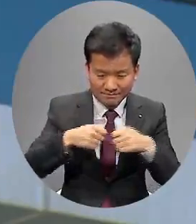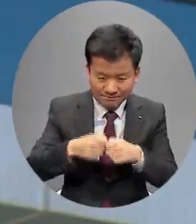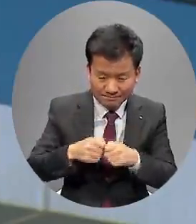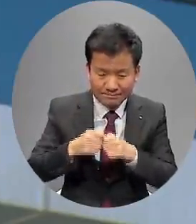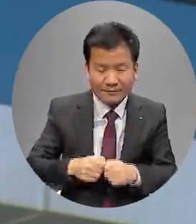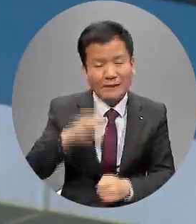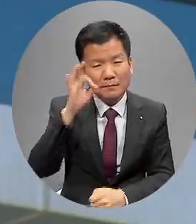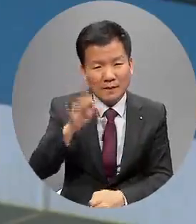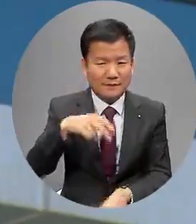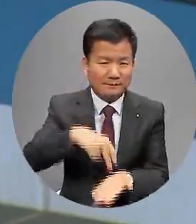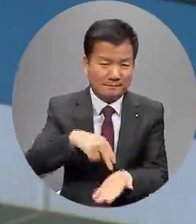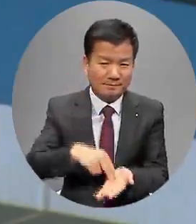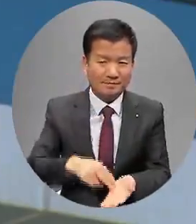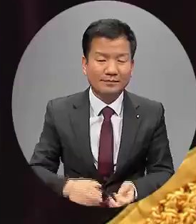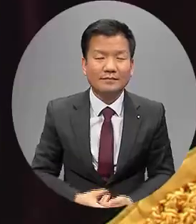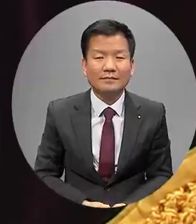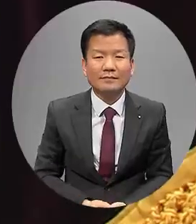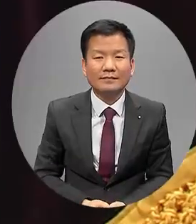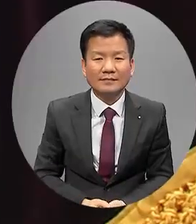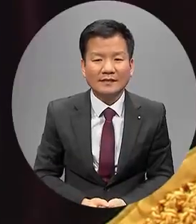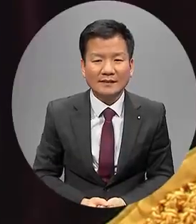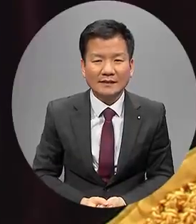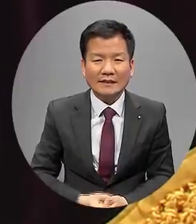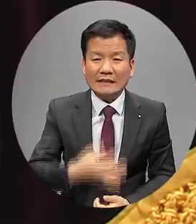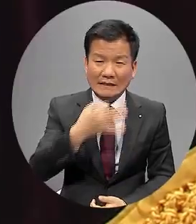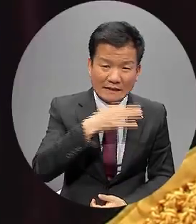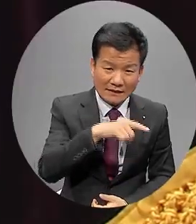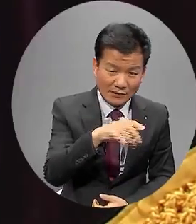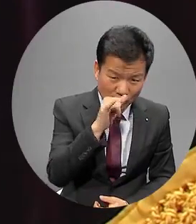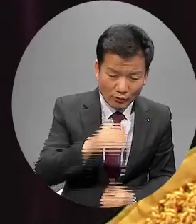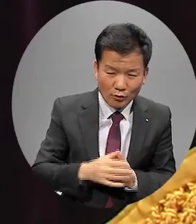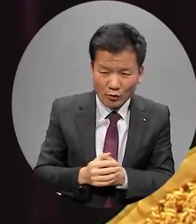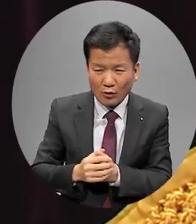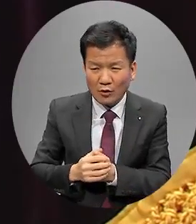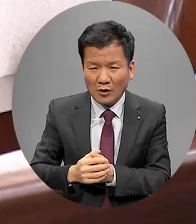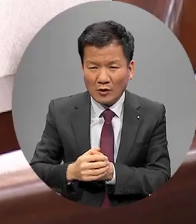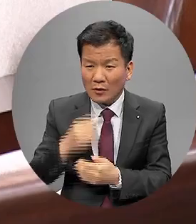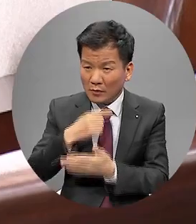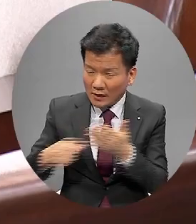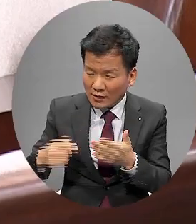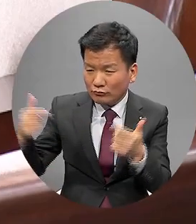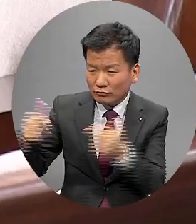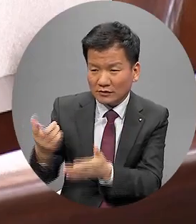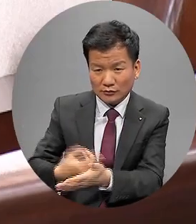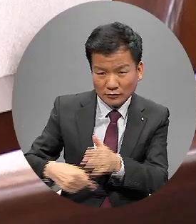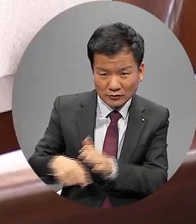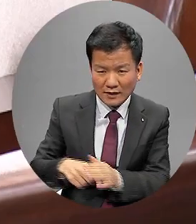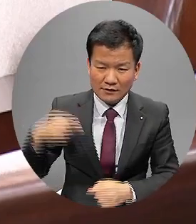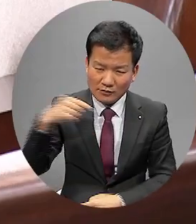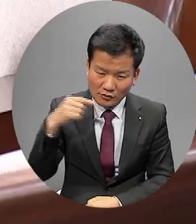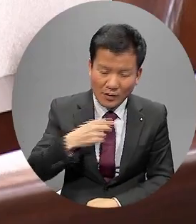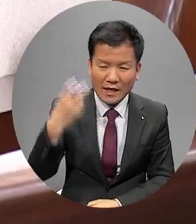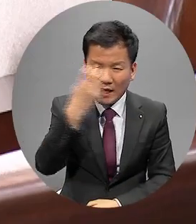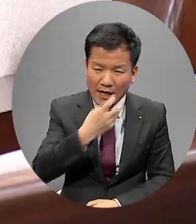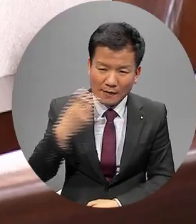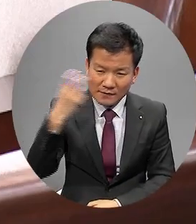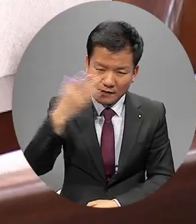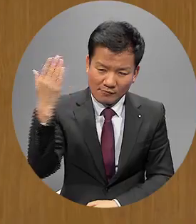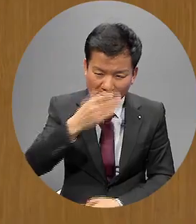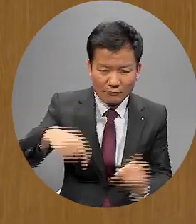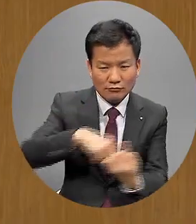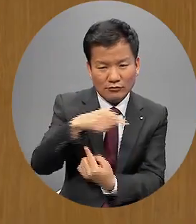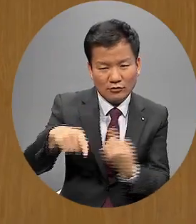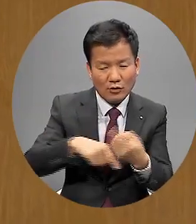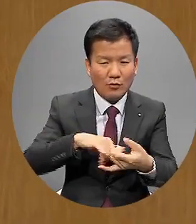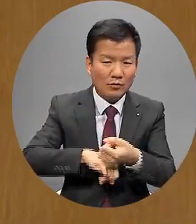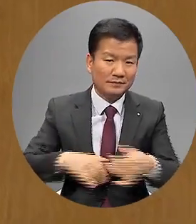살피겠다는 입장입니다 순기능을 극대화하고 부작용을 최소화하기 위해 철저한 감시와 투명한 운영이